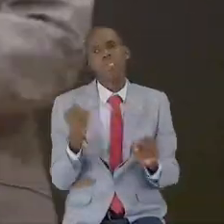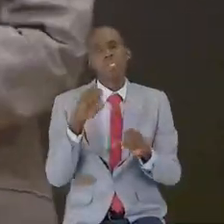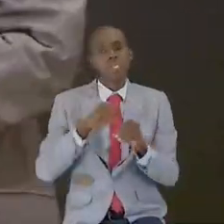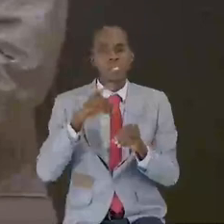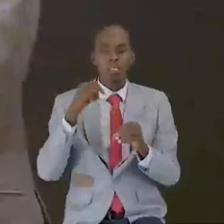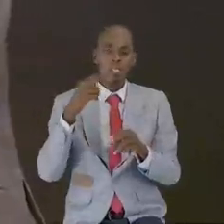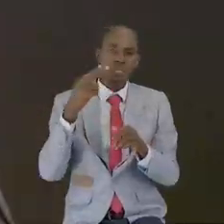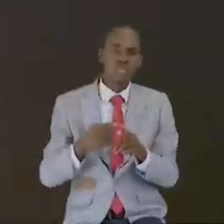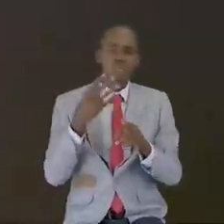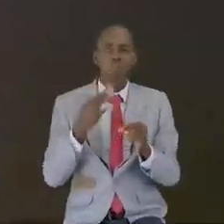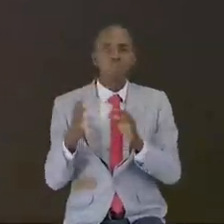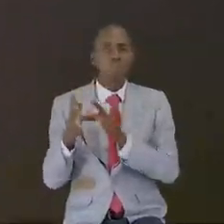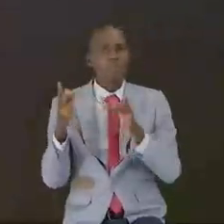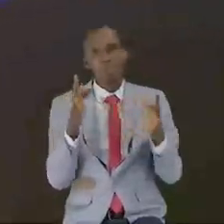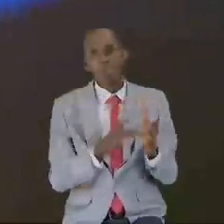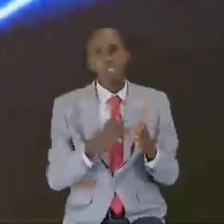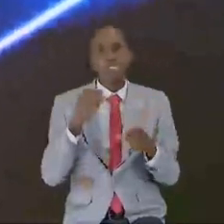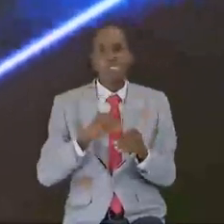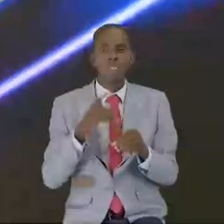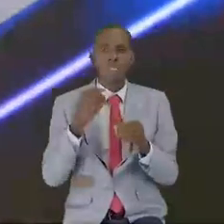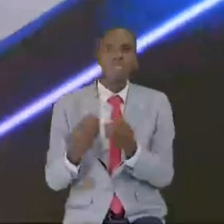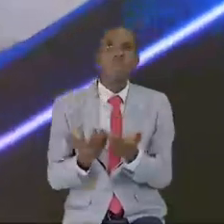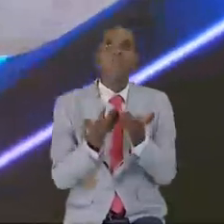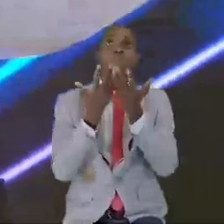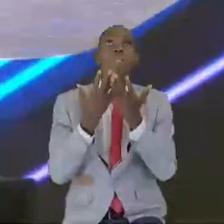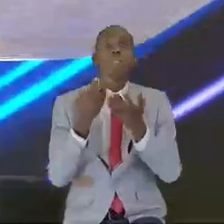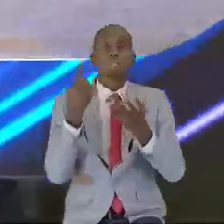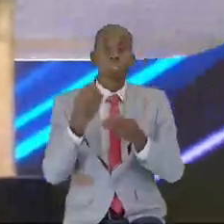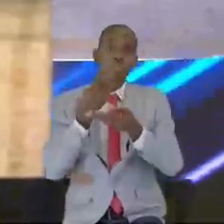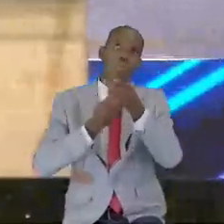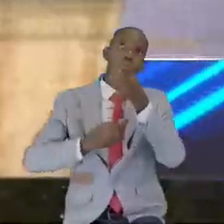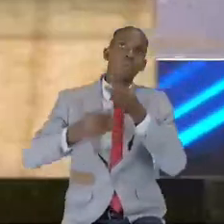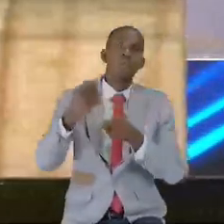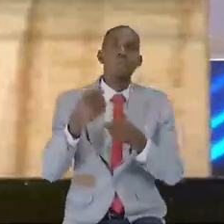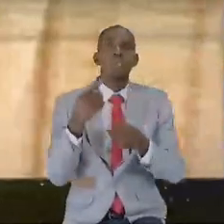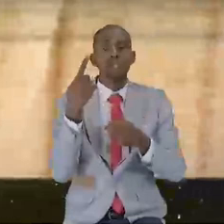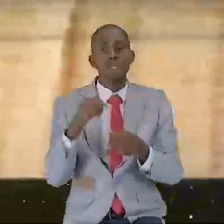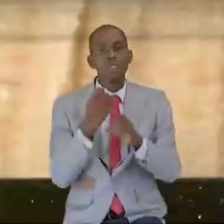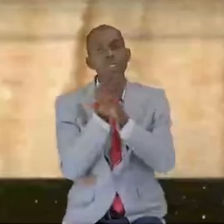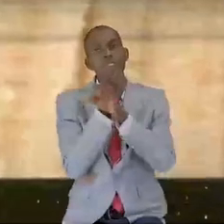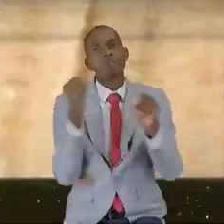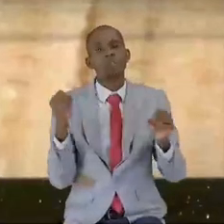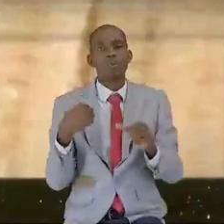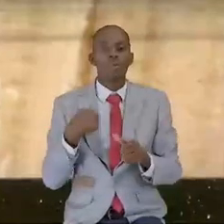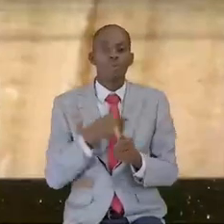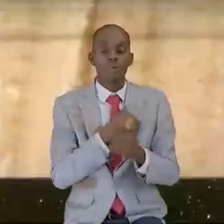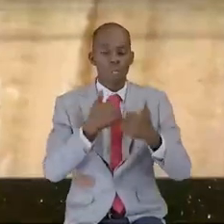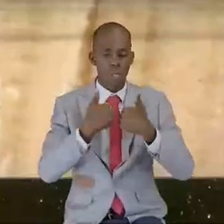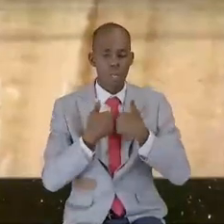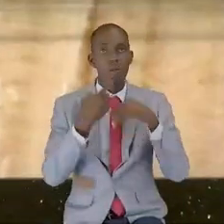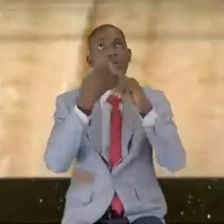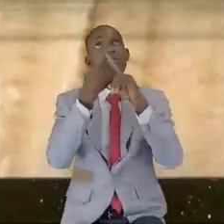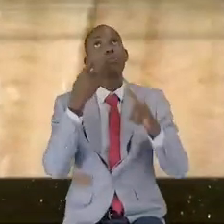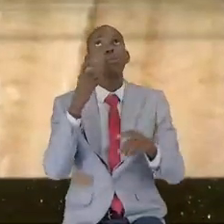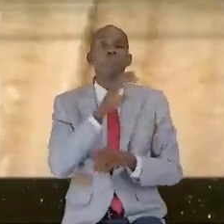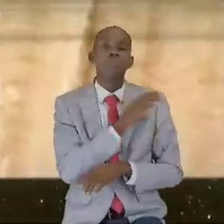nom de Jésus, c'est le sacrifice, la substitution, le salut que nous avons de la part